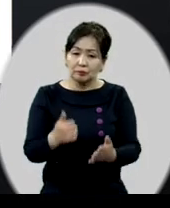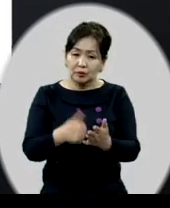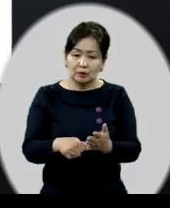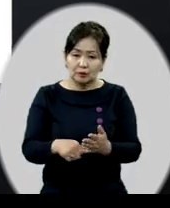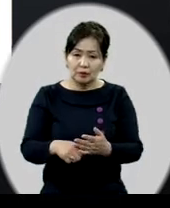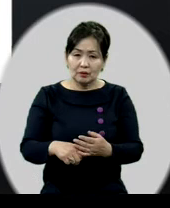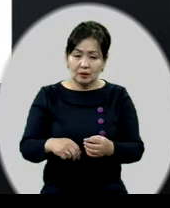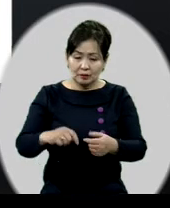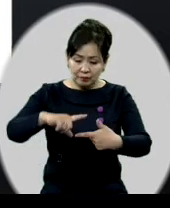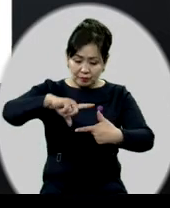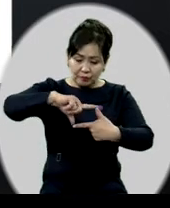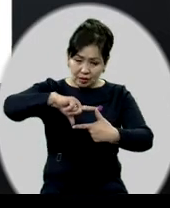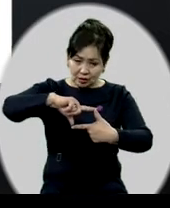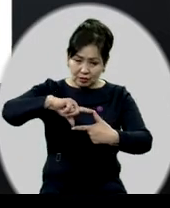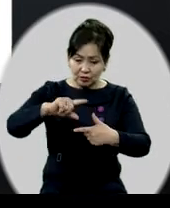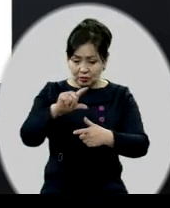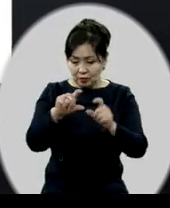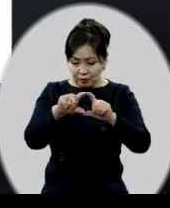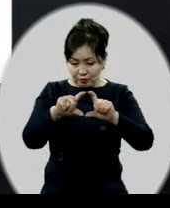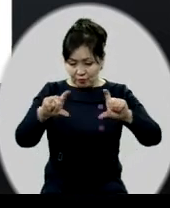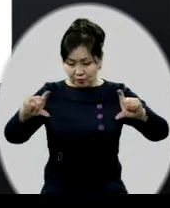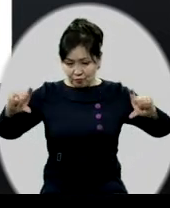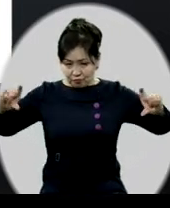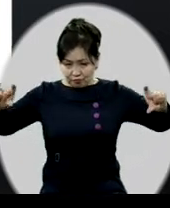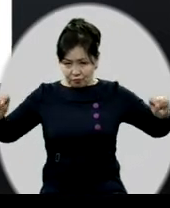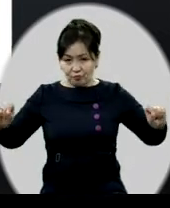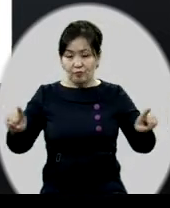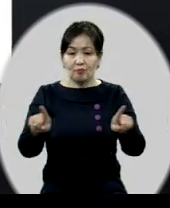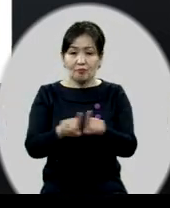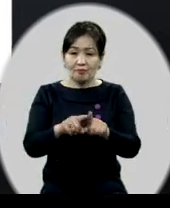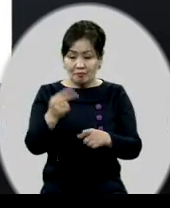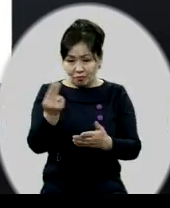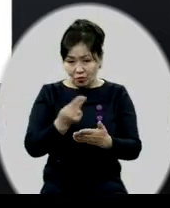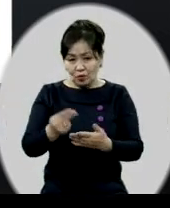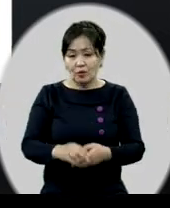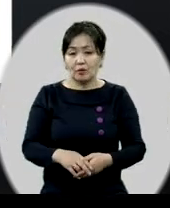Дэвтэртээ дэгш өнцөгт зураарай. Башин мөн адил зурыг.